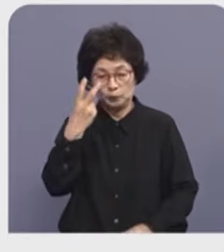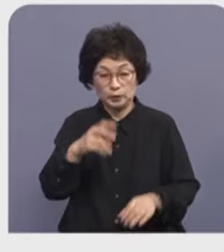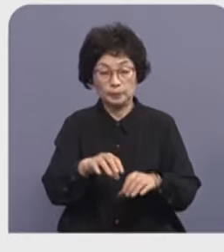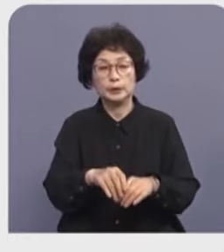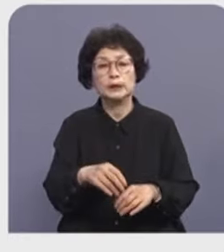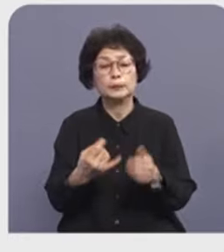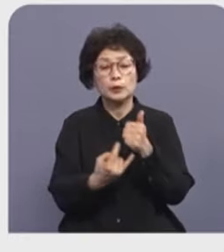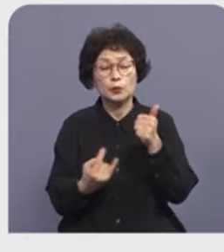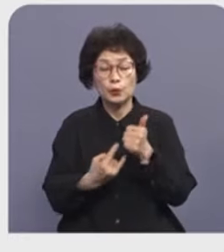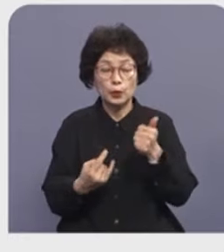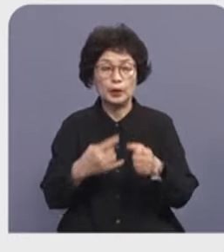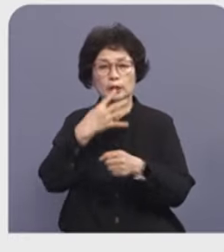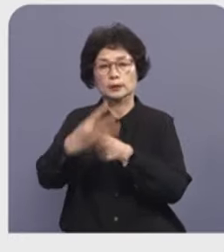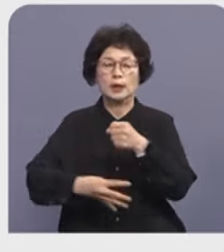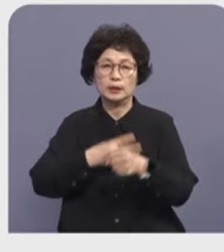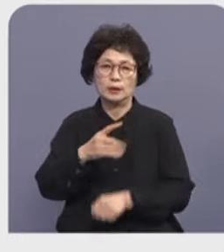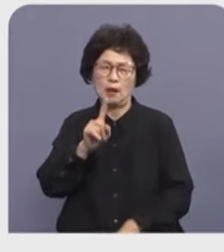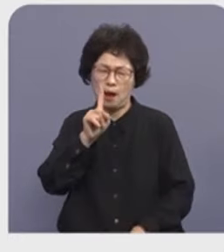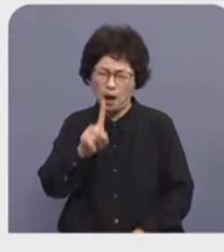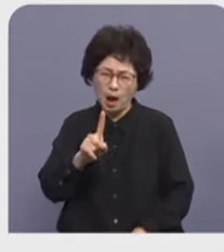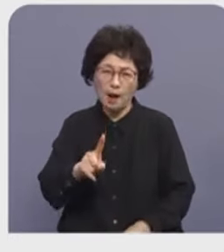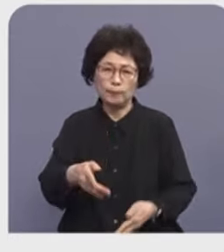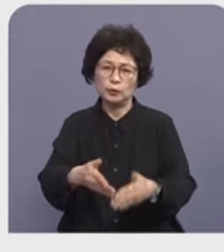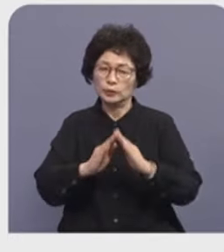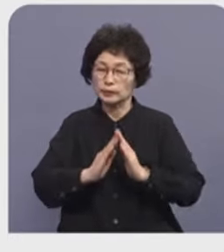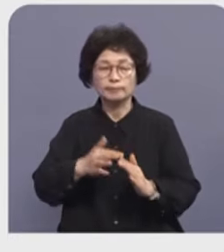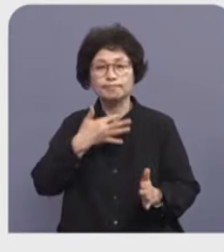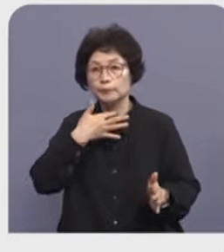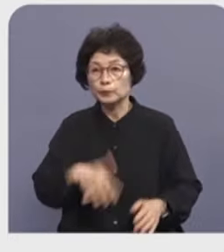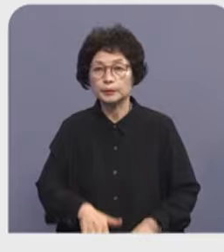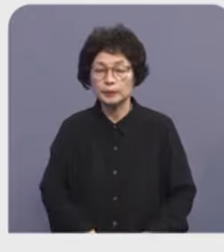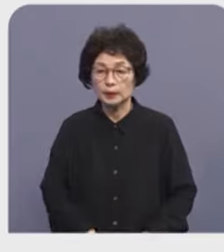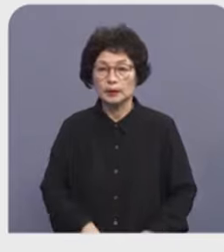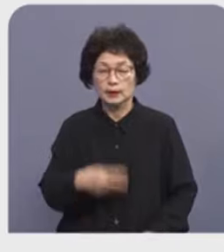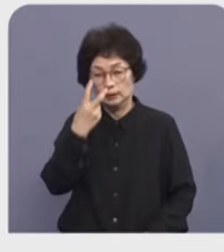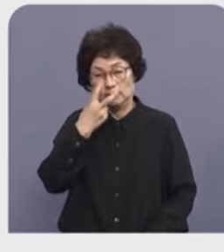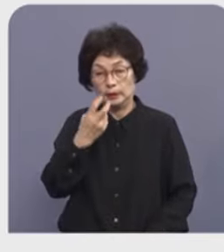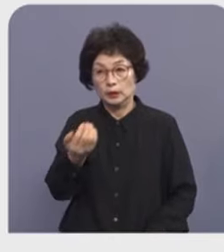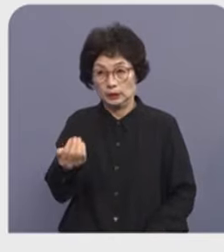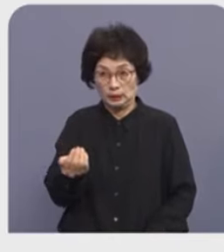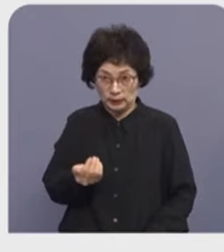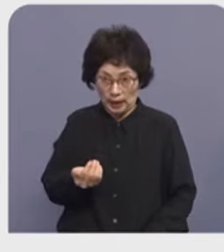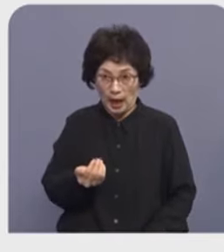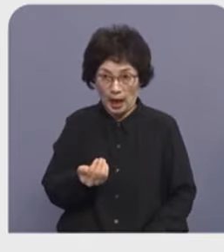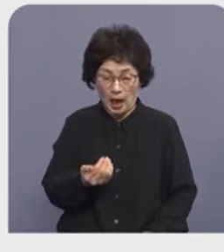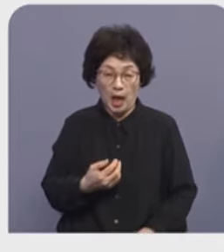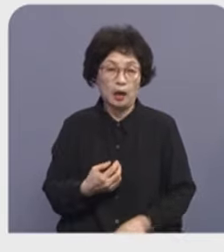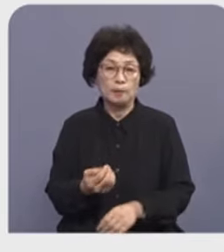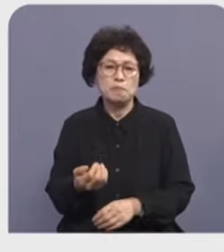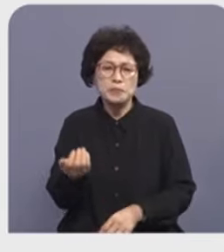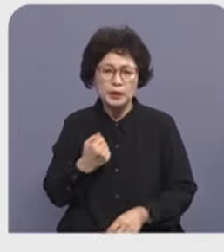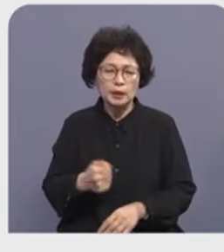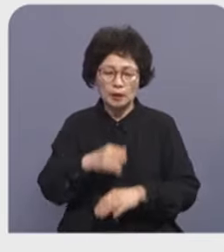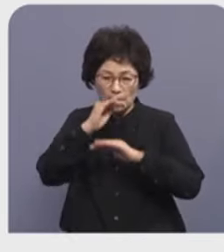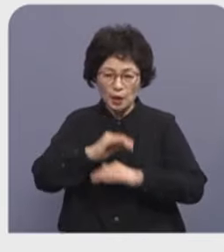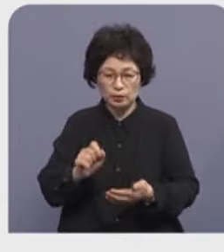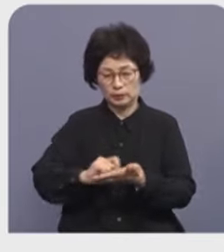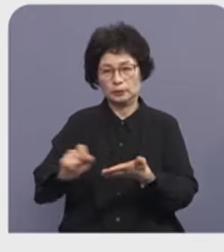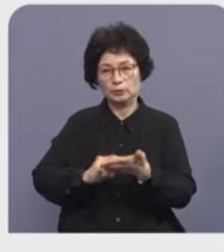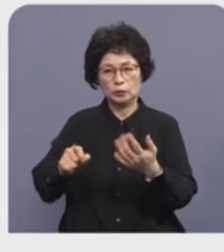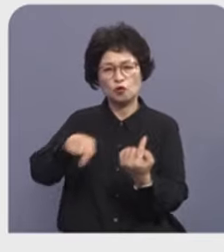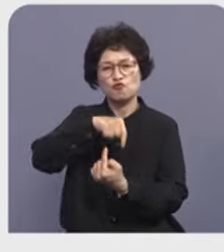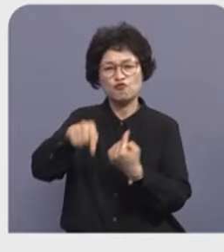심의위원회는 4년간 한 번도 제대로 구성되지 않았고 심의도 하기 전에 심의 의견을 미리 작성해 둘 정도로